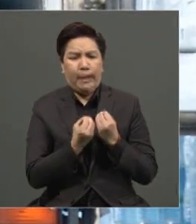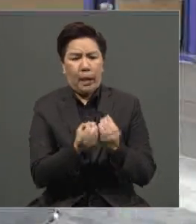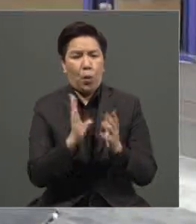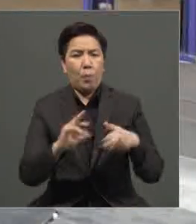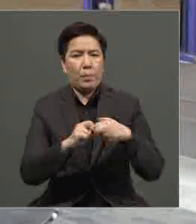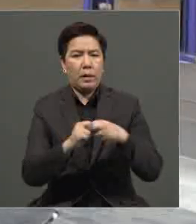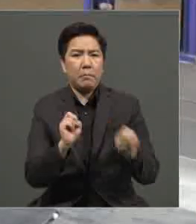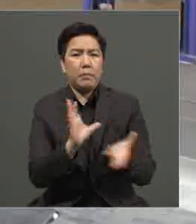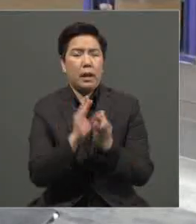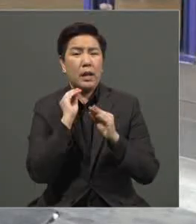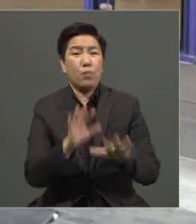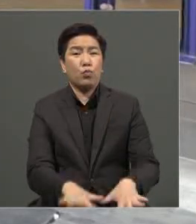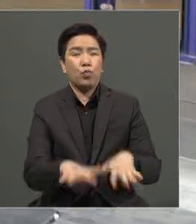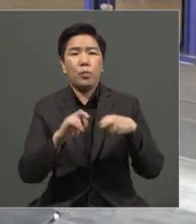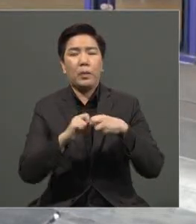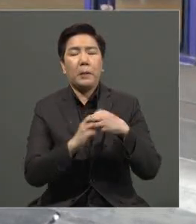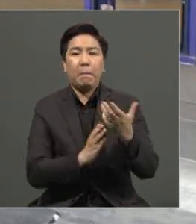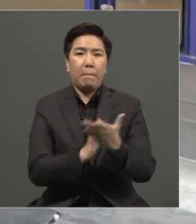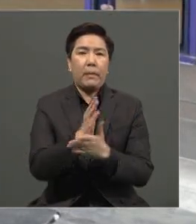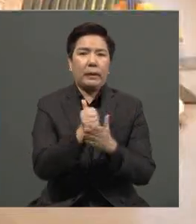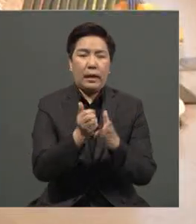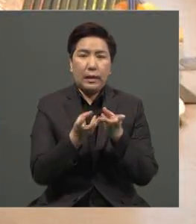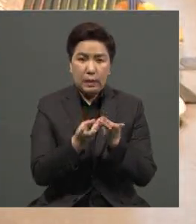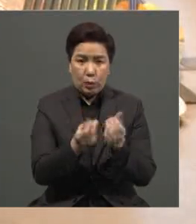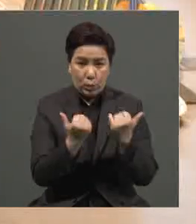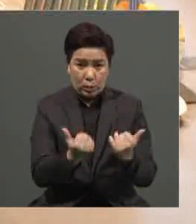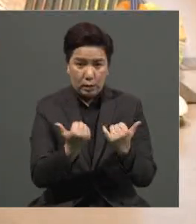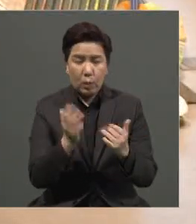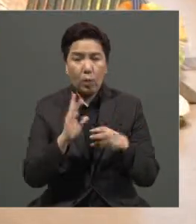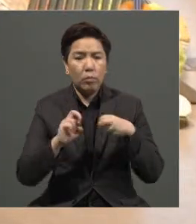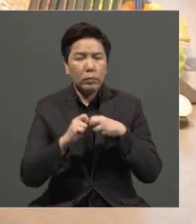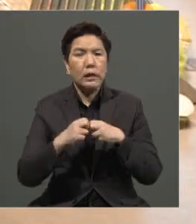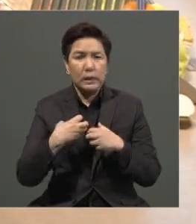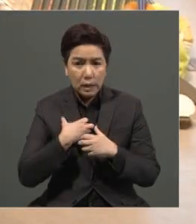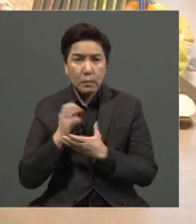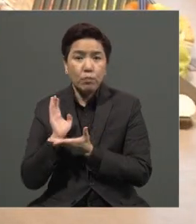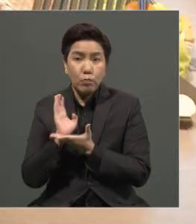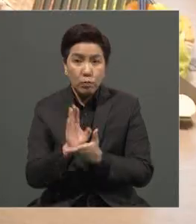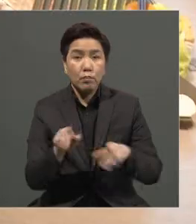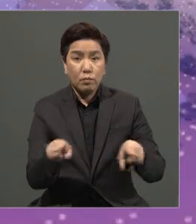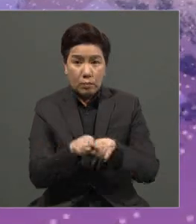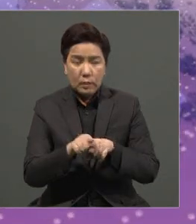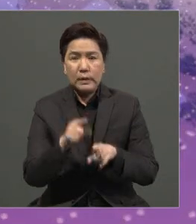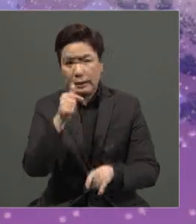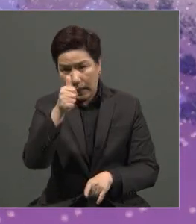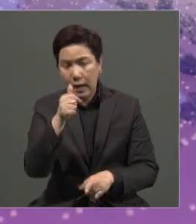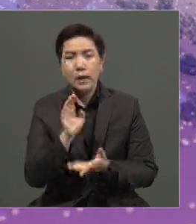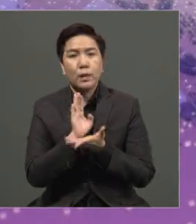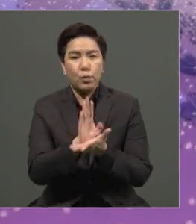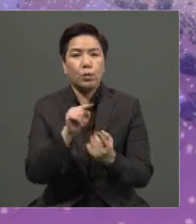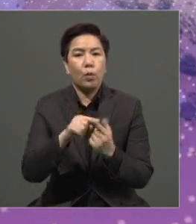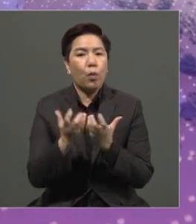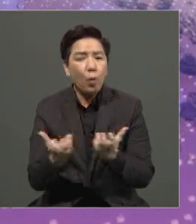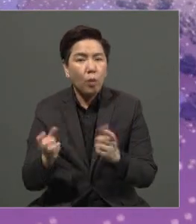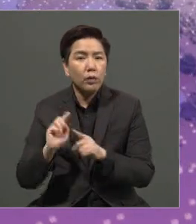ผู้ประสบภัยให้ผ่านพ้นวิกฤตครั้งนี้ไปได้โดยเร็วสำหรับผู้ที่ประสงค์จะร่วมบริจาคนะครับยังคงสามารถที่จะนำ